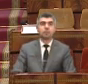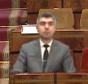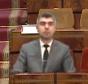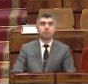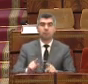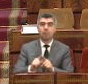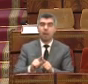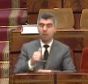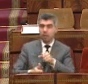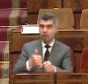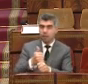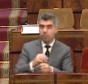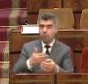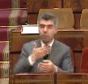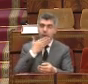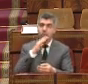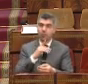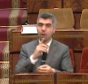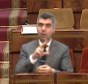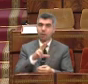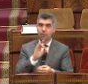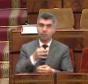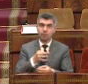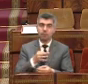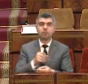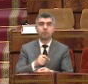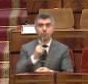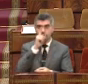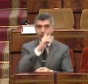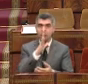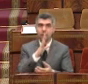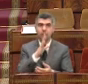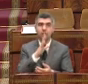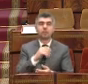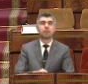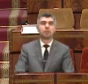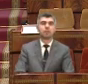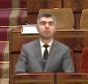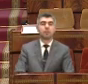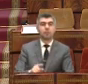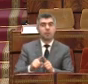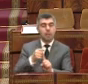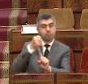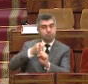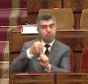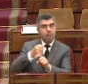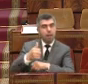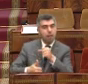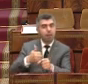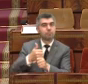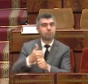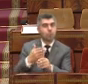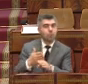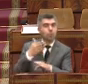بما لها وما عليها، الحمد لله على كل حال، نتمناو أن السنة وهذه هي المناسبة باش تحضروا للسنة المقبلة إن شاء الله الرحمن